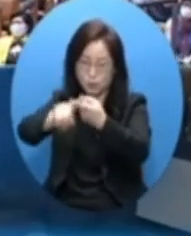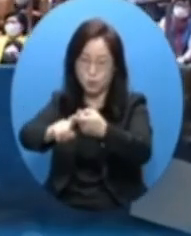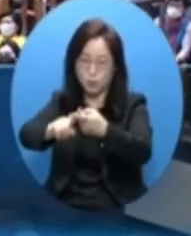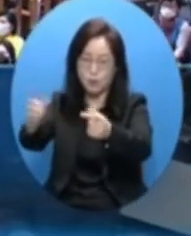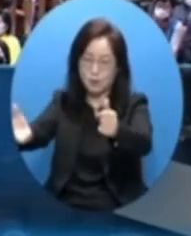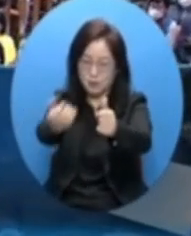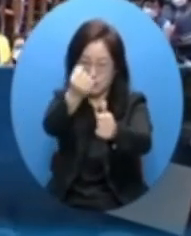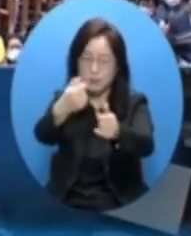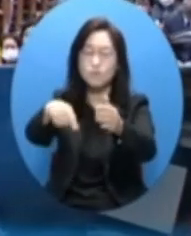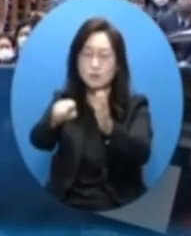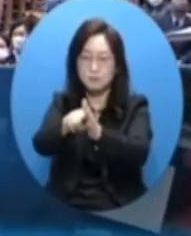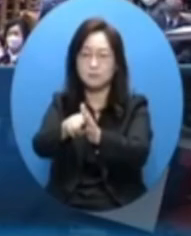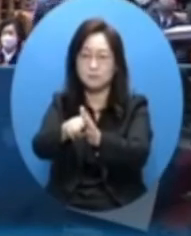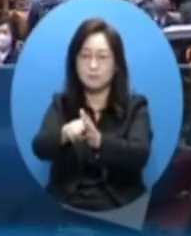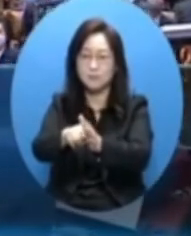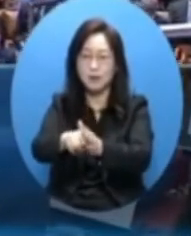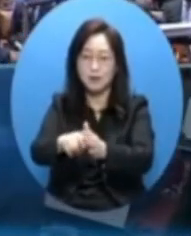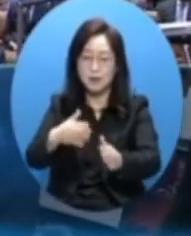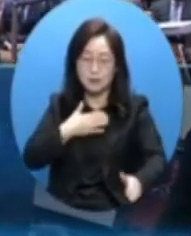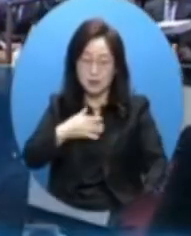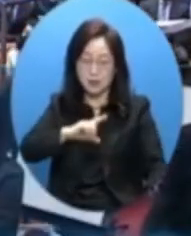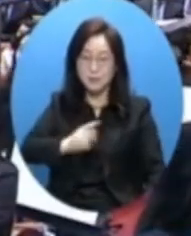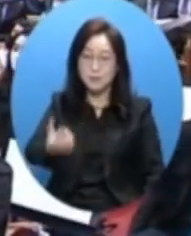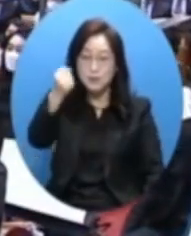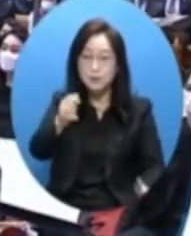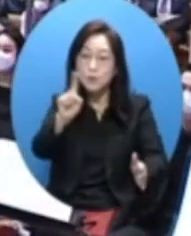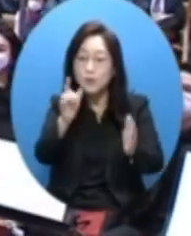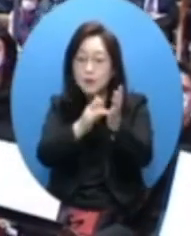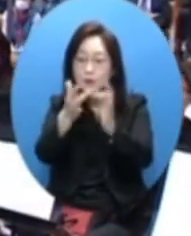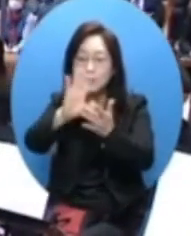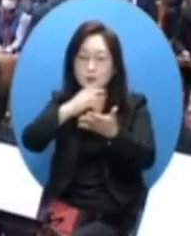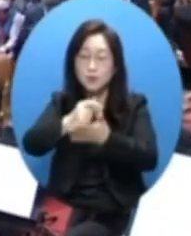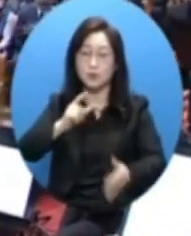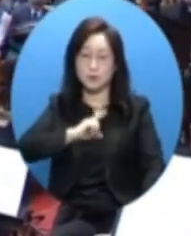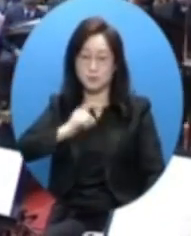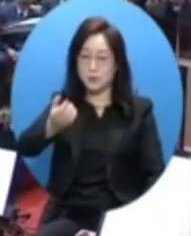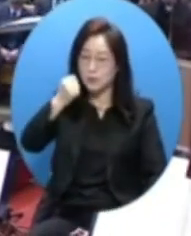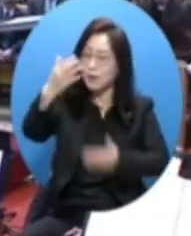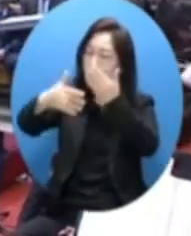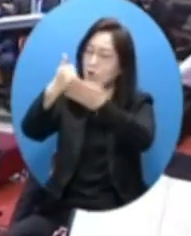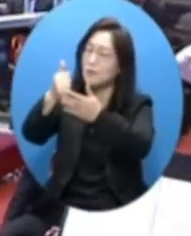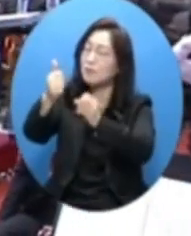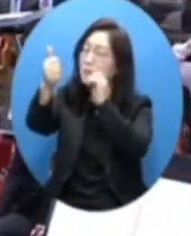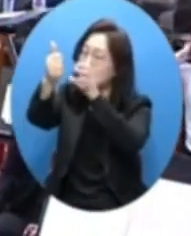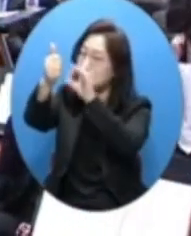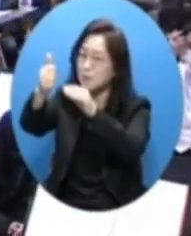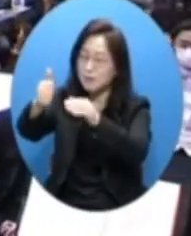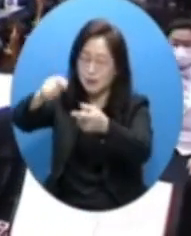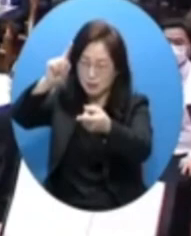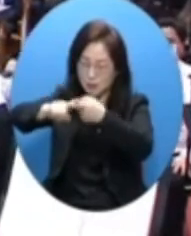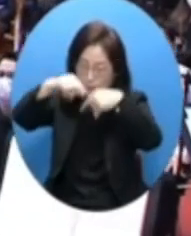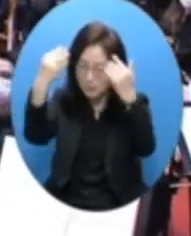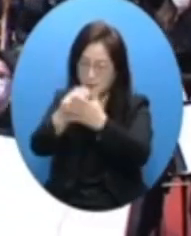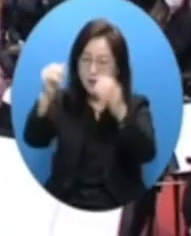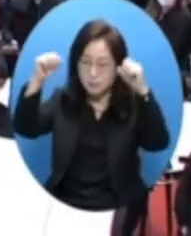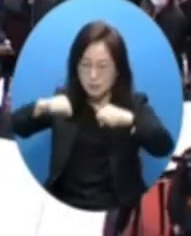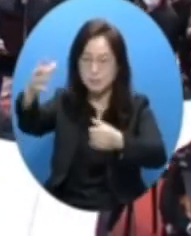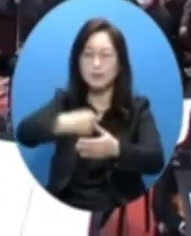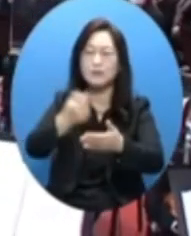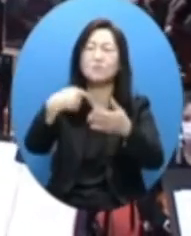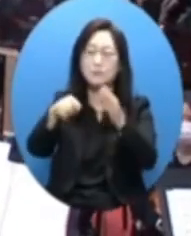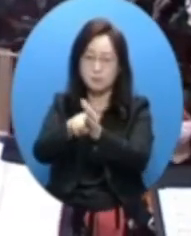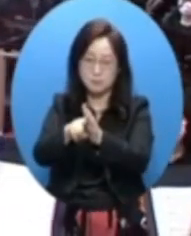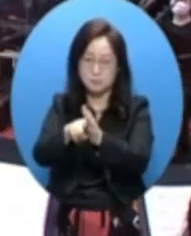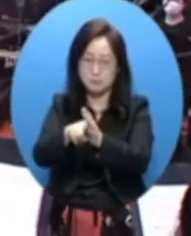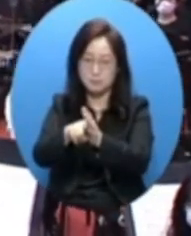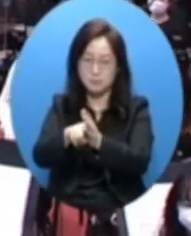함이라 내 이름으로 예수 그리스 이름으로 아버지께 무엇을 구하든지 다 받게 하려 함이라 우리가